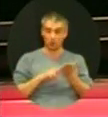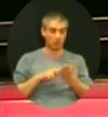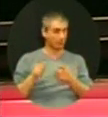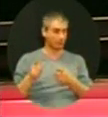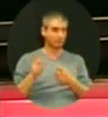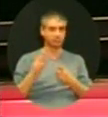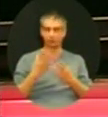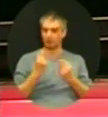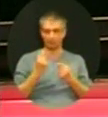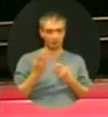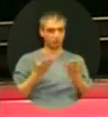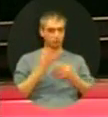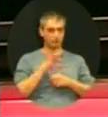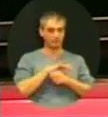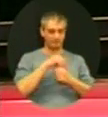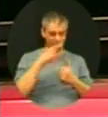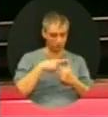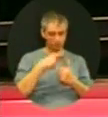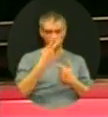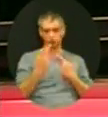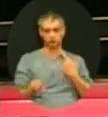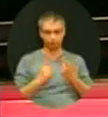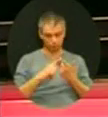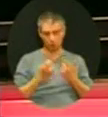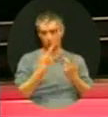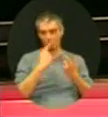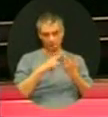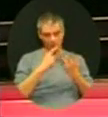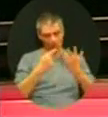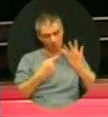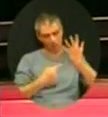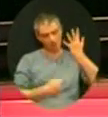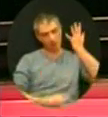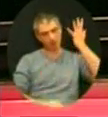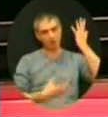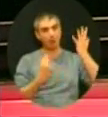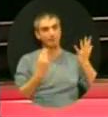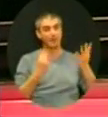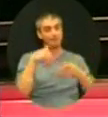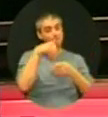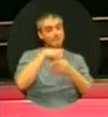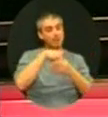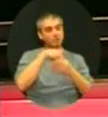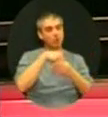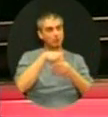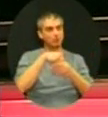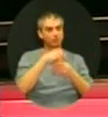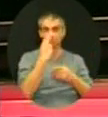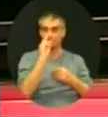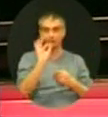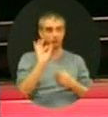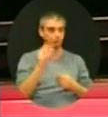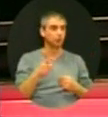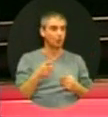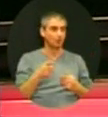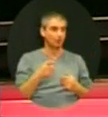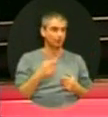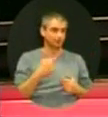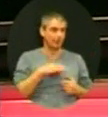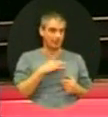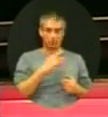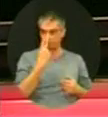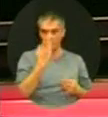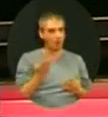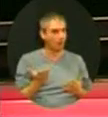החולים יש אינספור, יש שירותים רפואיים, יש אשפוז, יש תרופות, יש הרבה מאוד דברים. בתוך הדבר הזה, מבחינתו של שר הבריאות, מה שהוא ראה